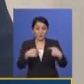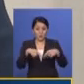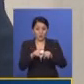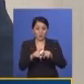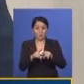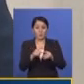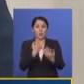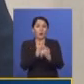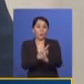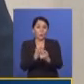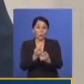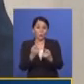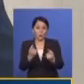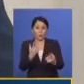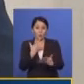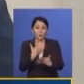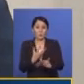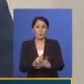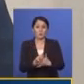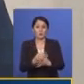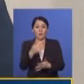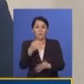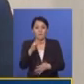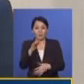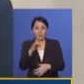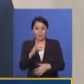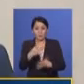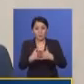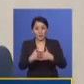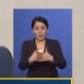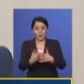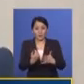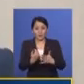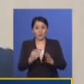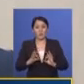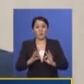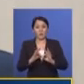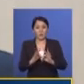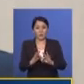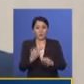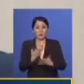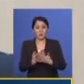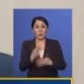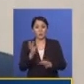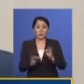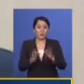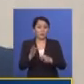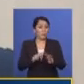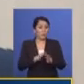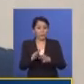әнші көрерменге өзінің жаңағы фонограмма қолданатын алдын ала хабарландыру керек. Егер ол нормалар